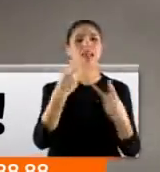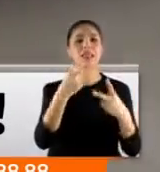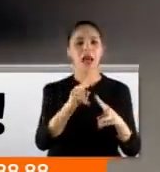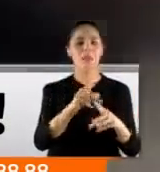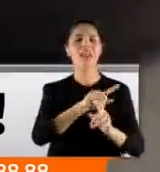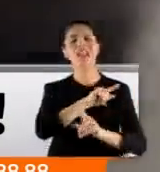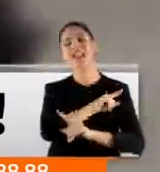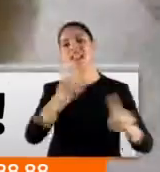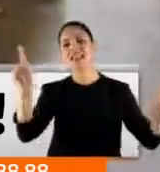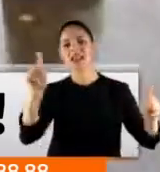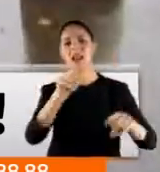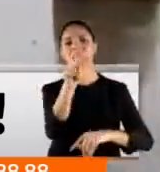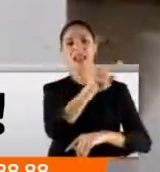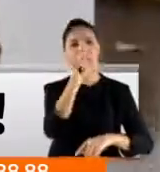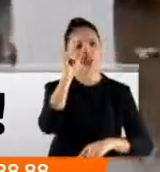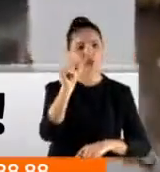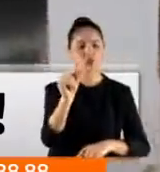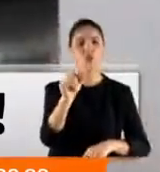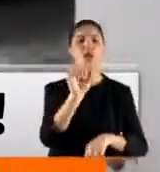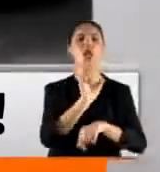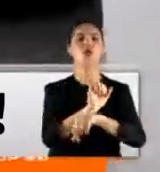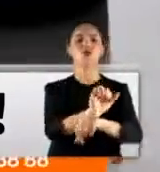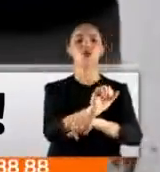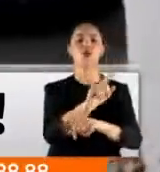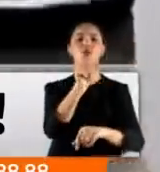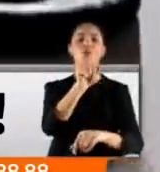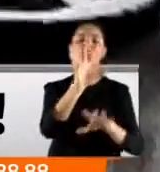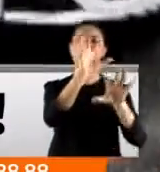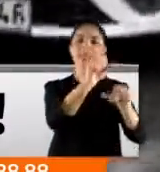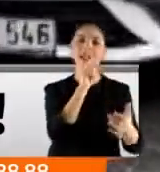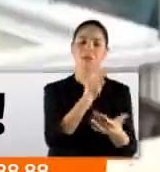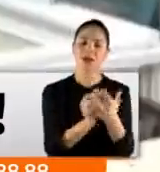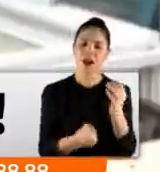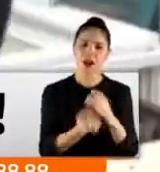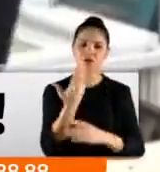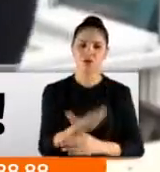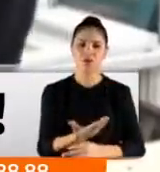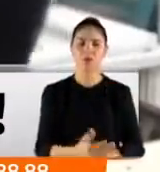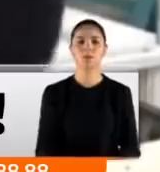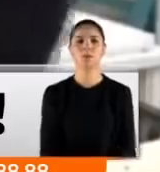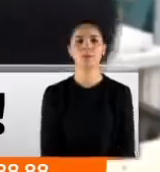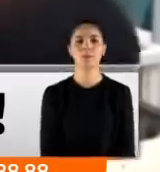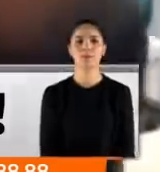kalmasına itiraz etti. İki şüpheli hakkında tutuklamaya yönelik yakalama kararı çıkarıldı.